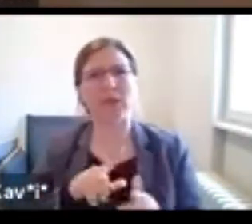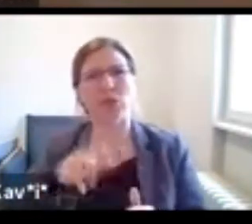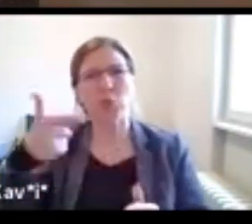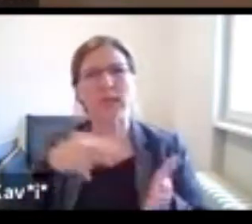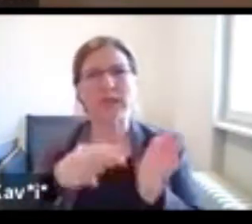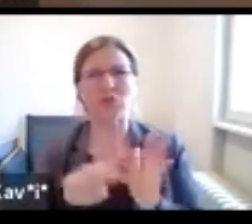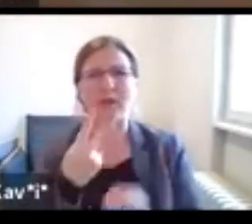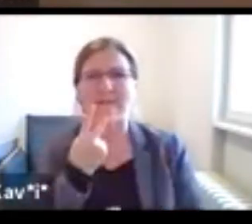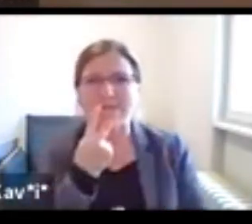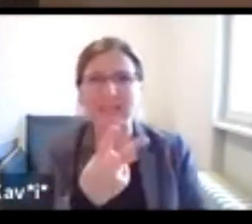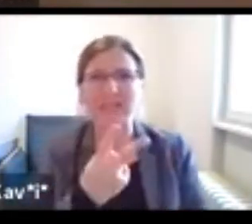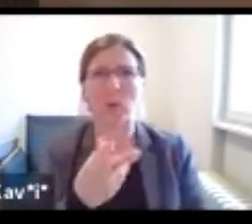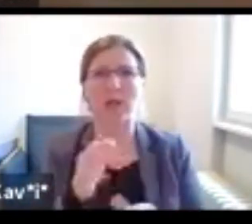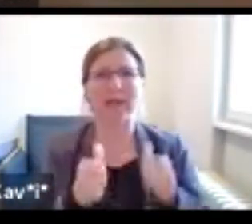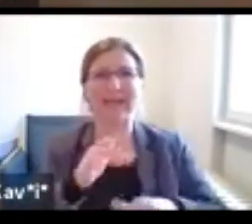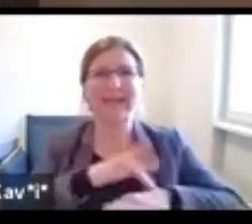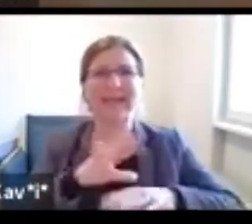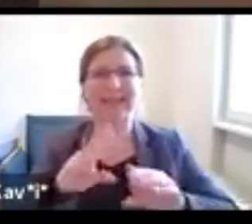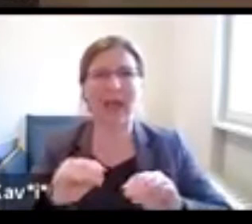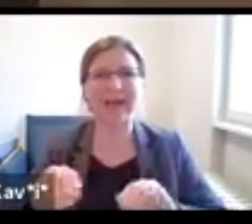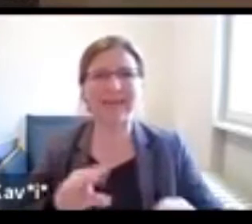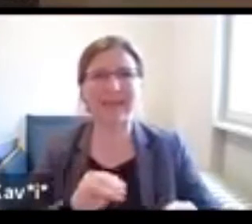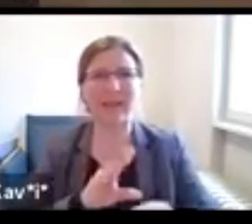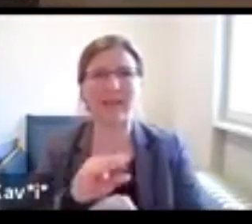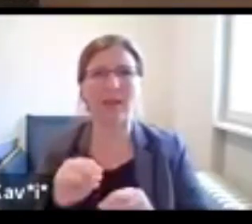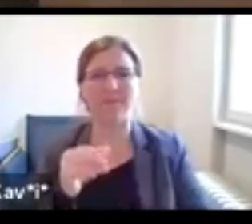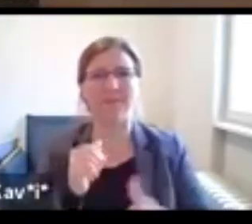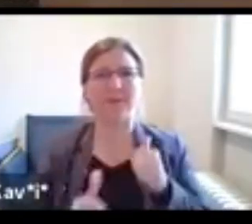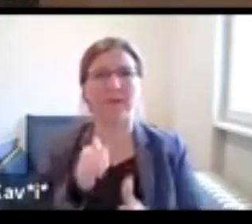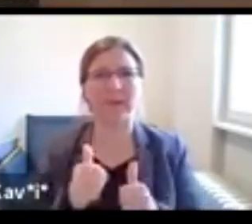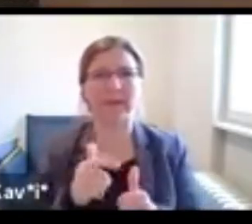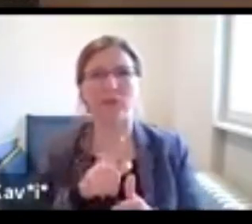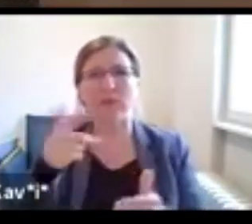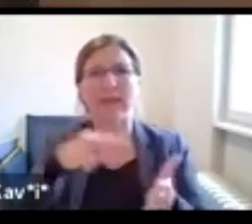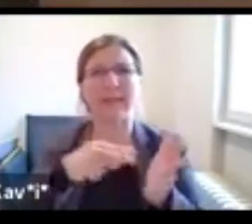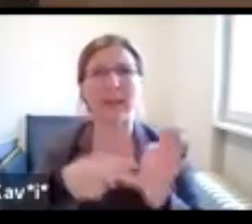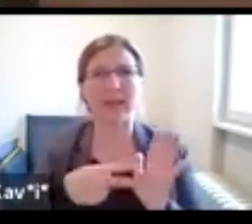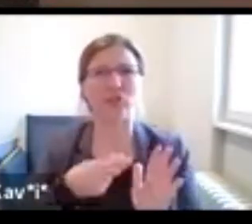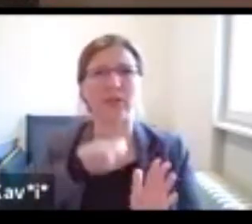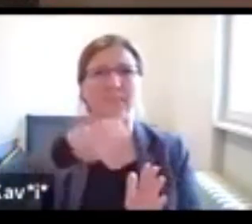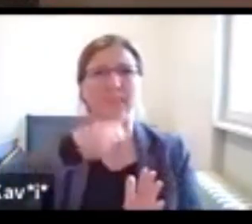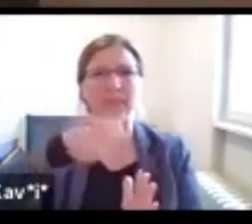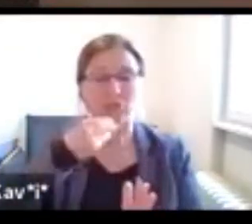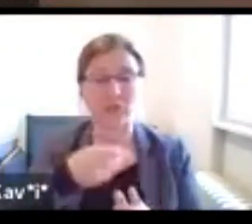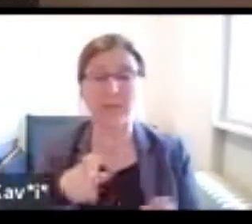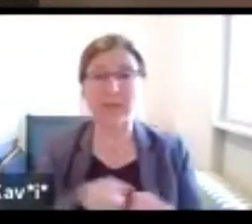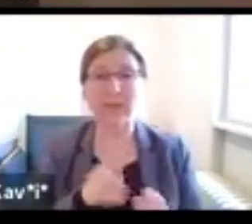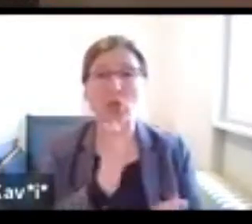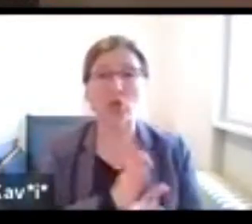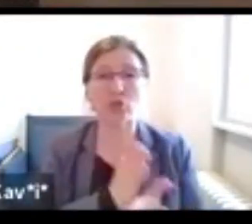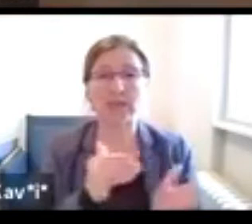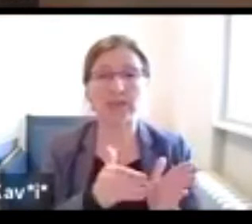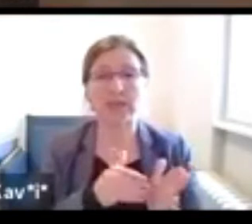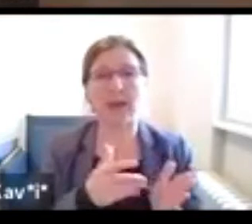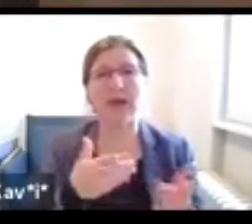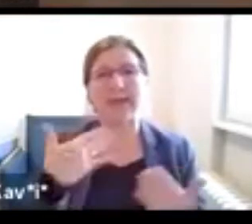taktilnim, mirisnim i tako dalje. Pričama iz svakodnevnog života, primjerima kojima ćemo onda zornije dočarati osobi